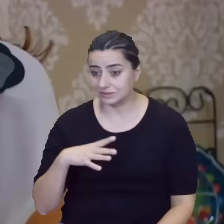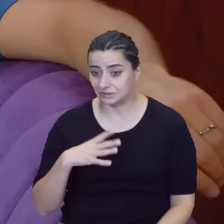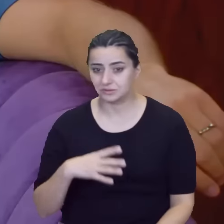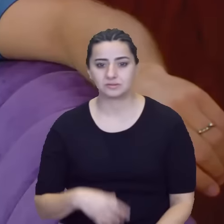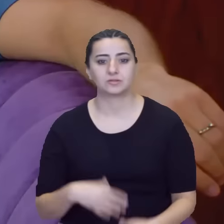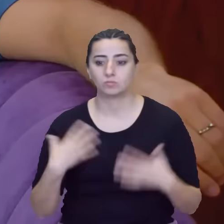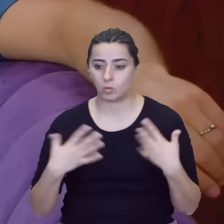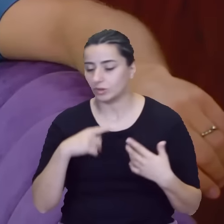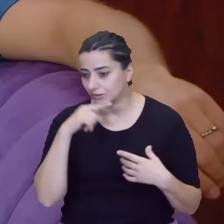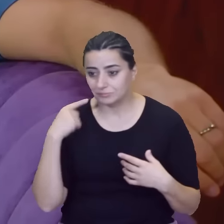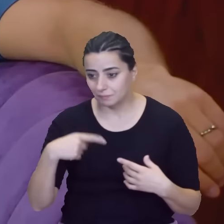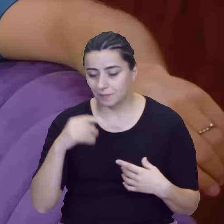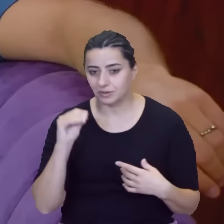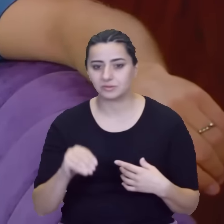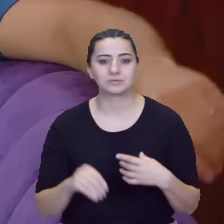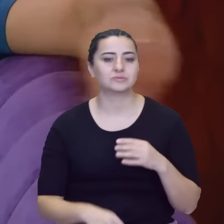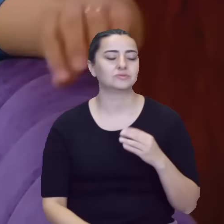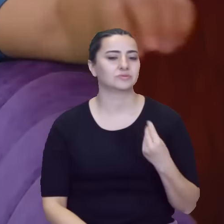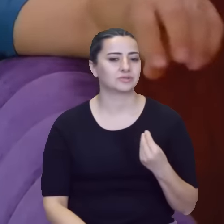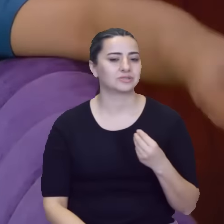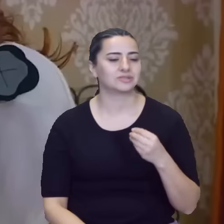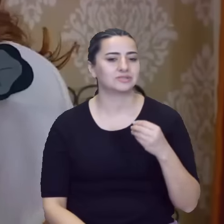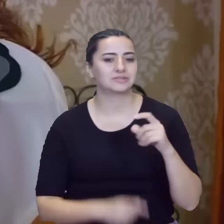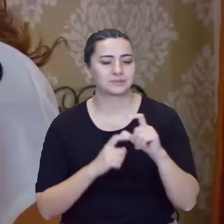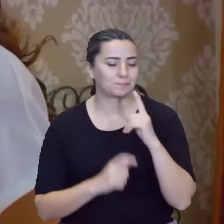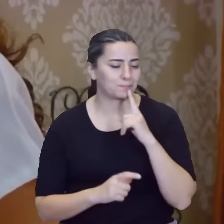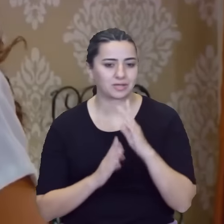içine? Harika. Bol kırmızı biber atayım bol istersen. Bol kırmızı biber. Sirkeli.